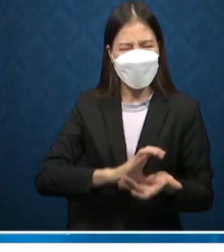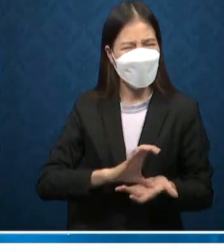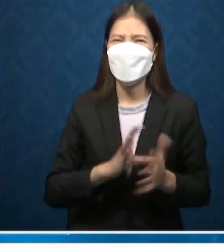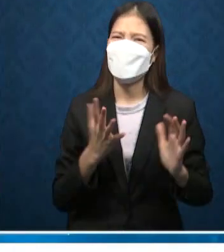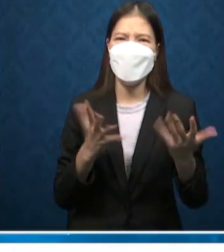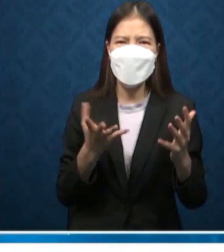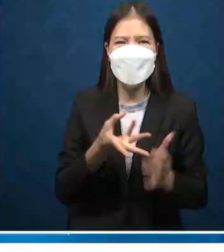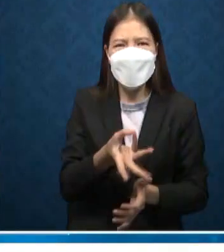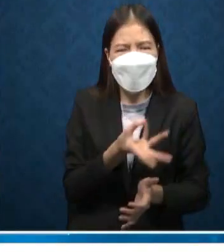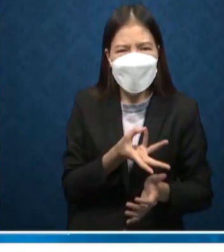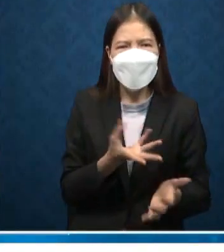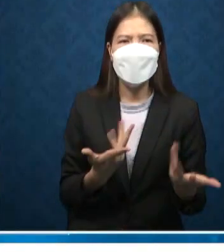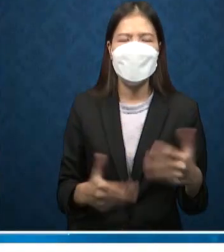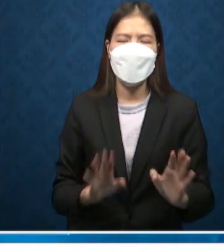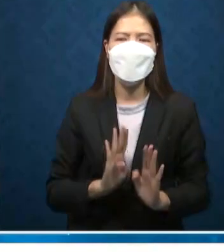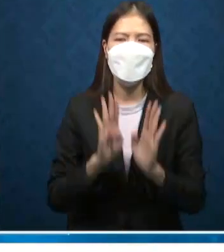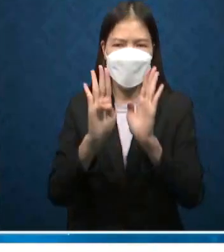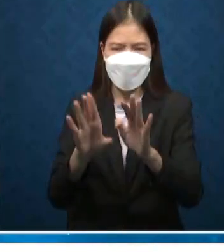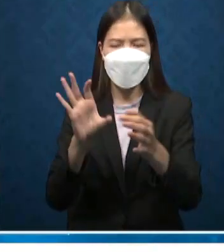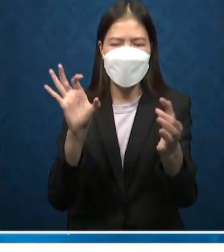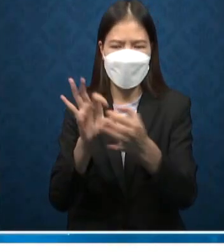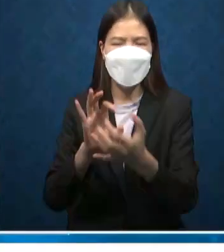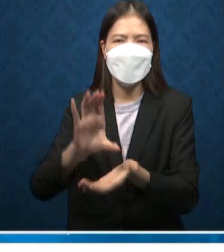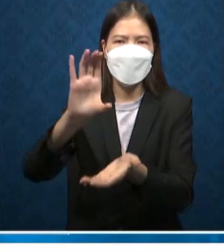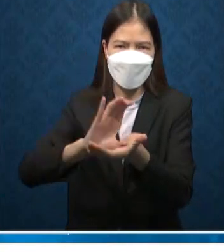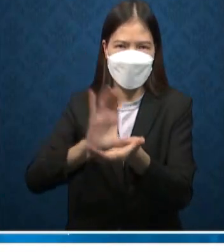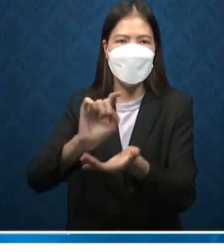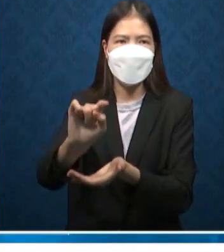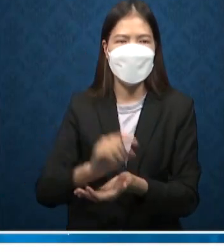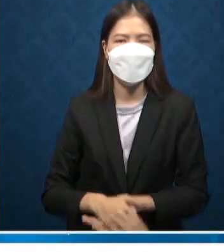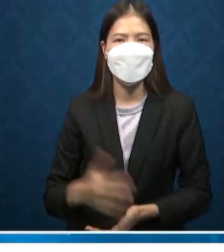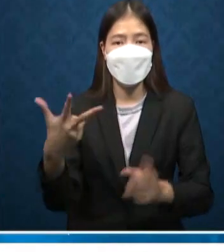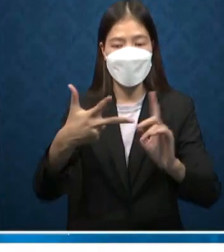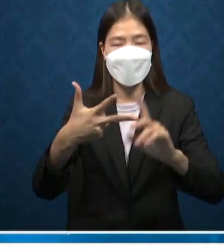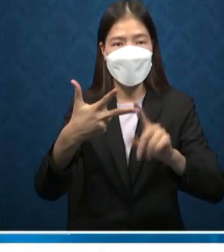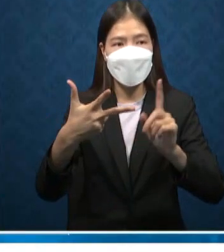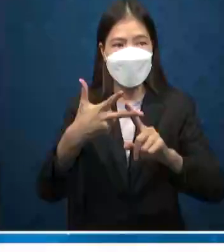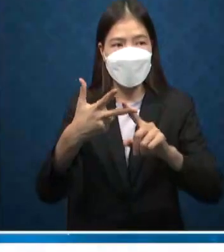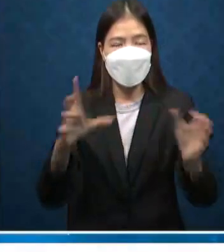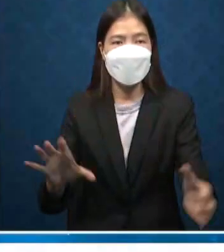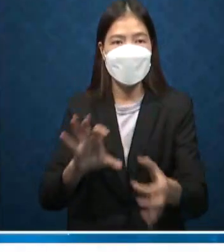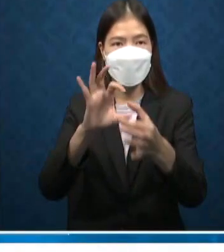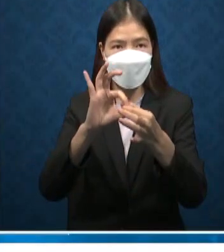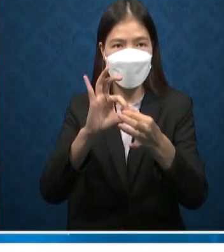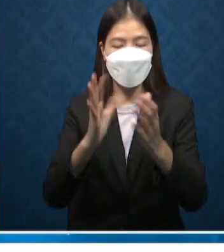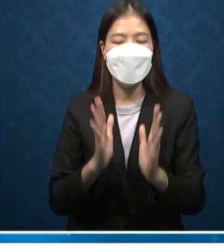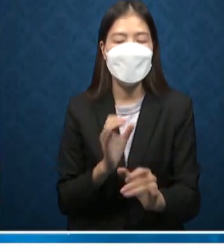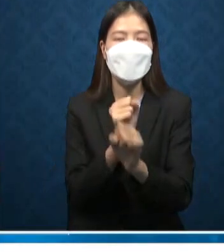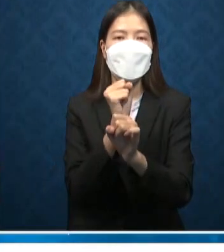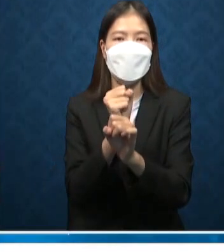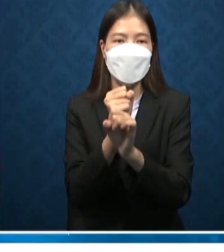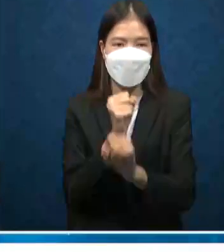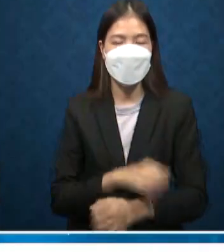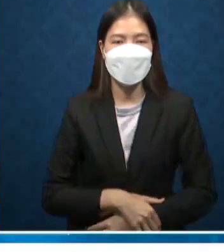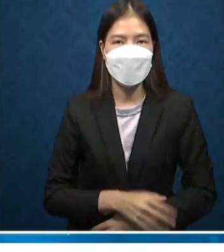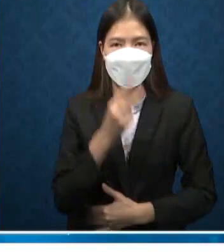ไม่นะครับเรื่องนี้คงฝากสำนักงบประมาณนะครับข้อสังเกตข้อที่3ก็คงเป็นเรื่องเกี่ยวกับงบบุคลากร